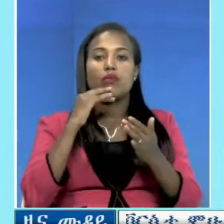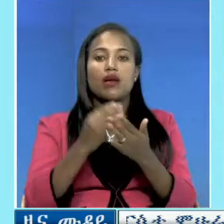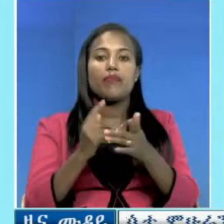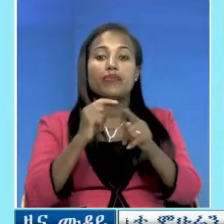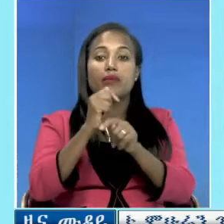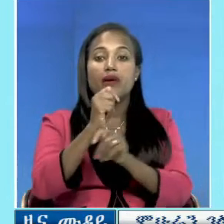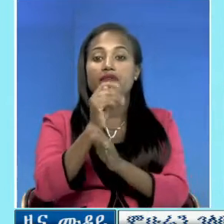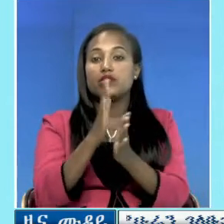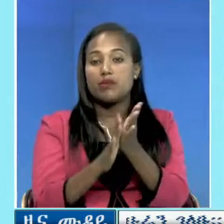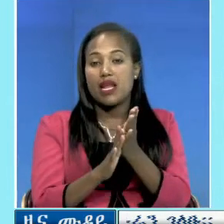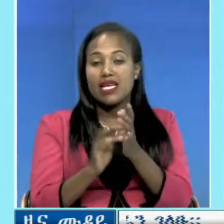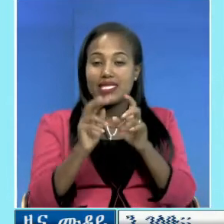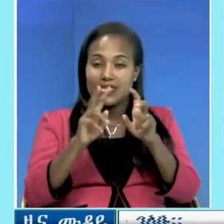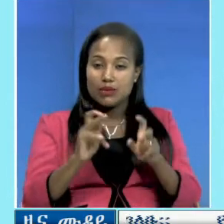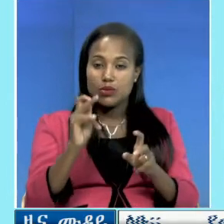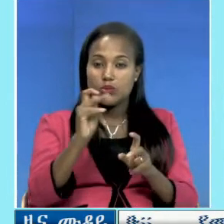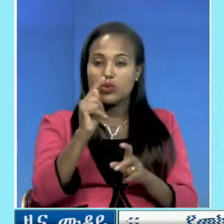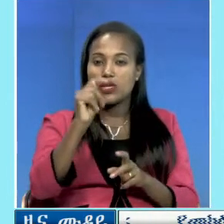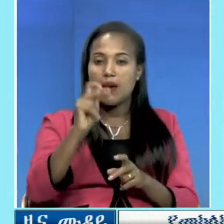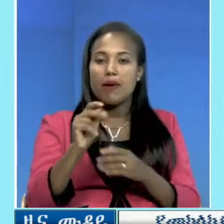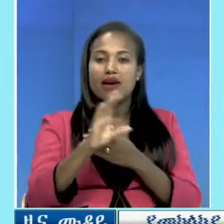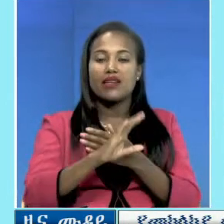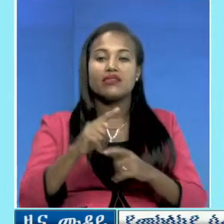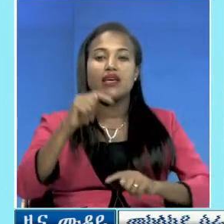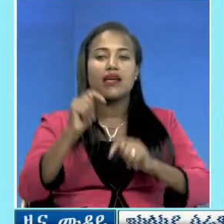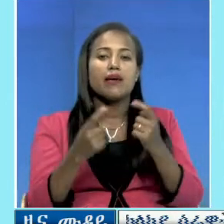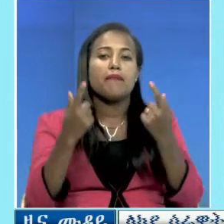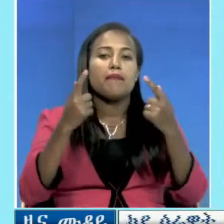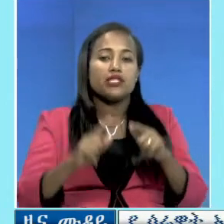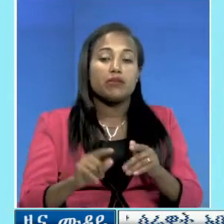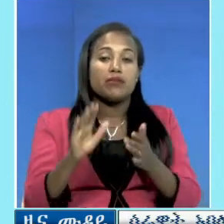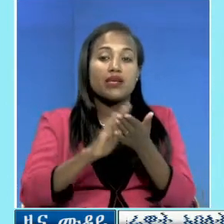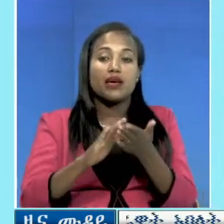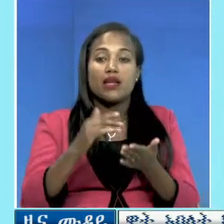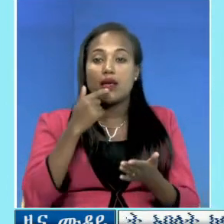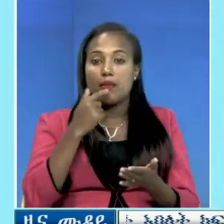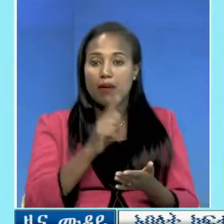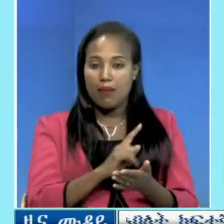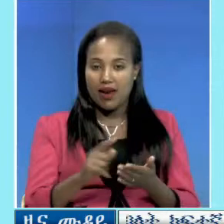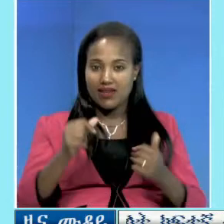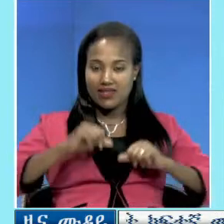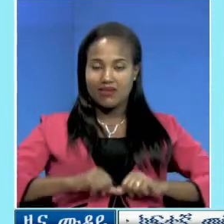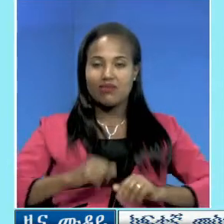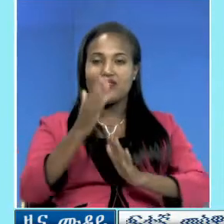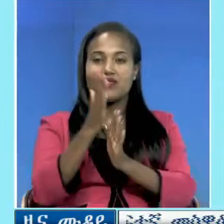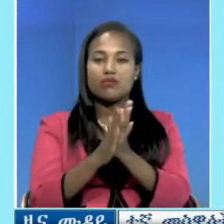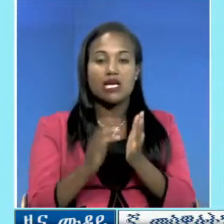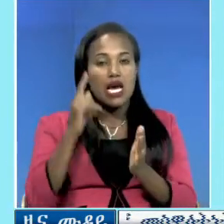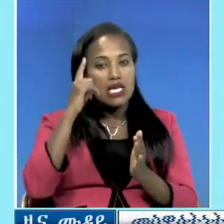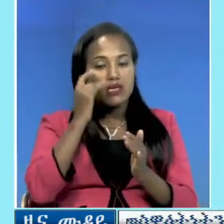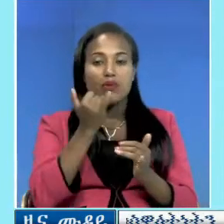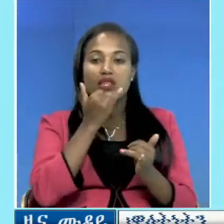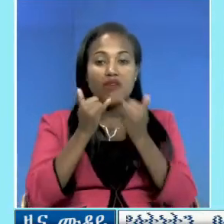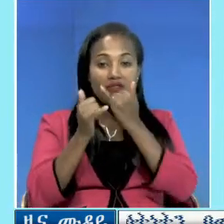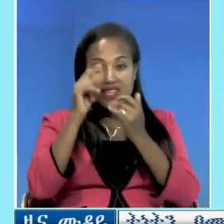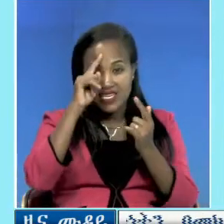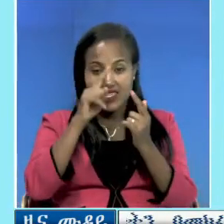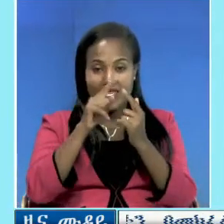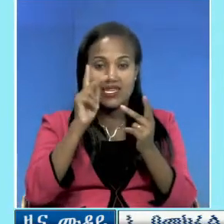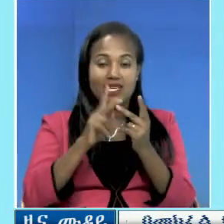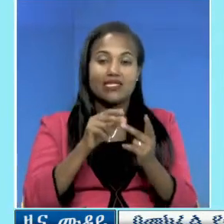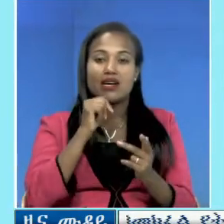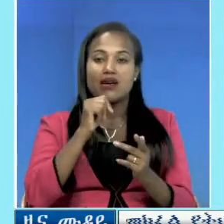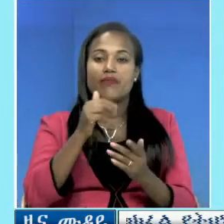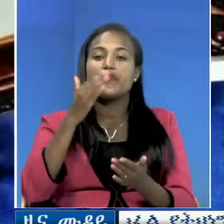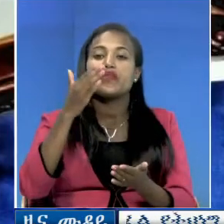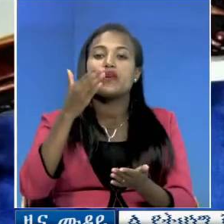ተግባር ፈጽመናል። ስግብግብ ጁንታው በሀገራችን ታሪክ መቼውንም ይቅር የማይባል ክህደት ቢፈጽምም ያሰበው የጥፋት እቅድ እንዳይሳካ